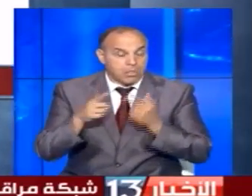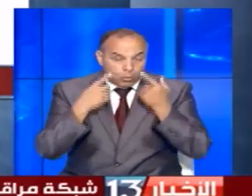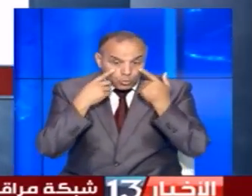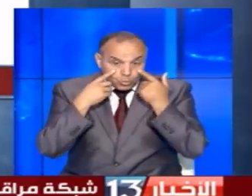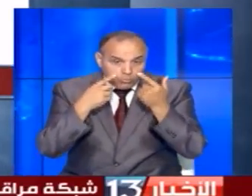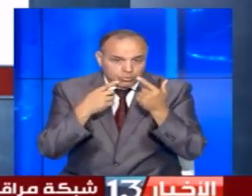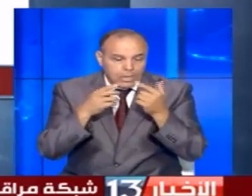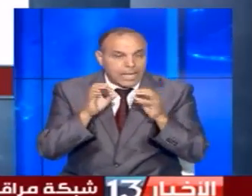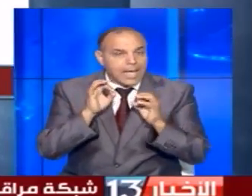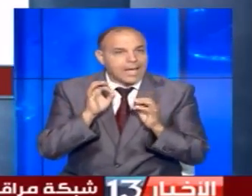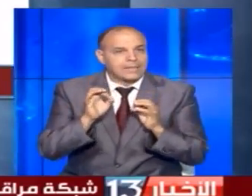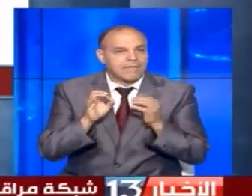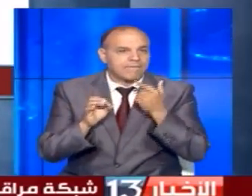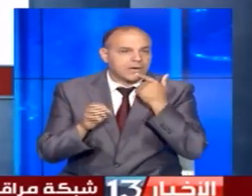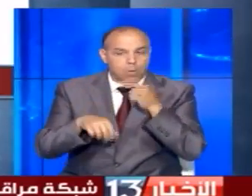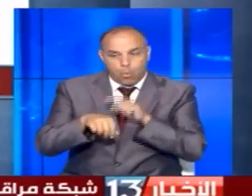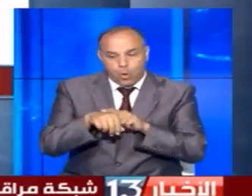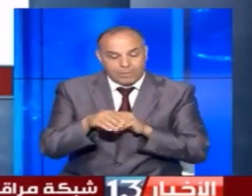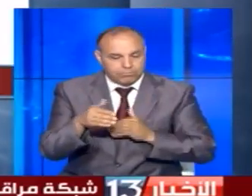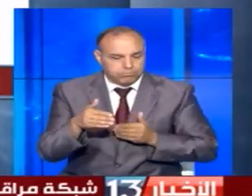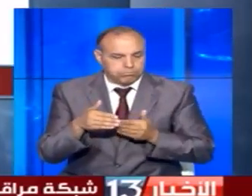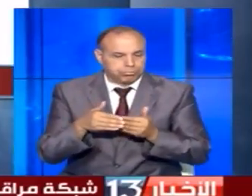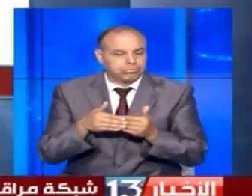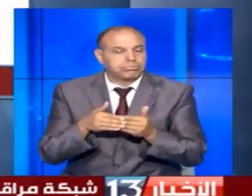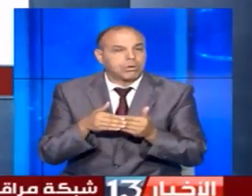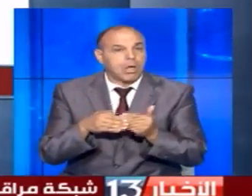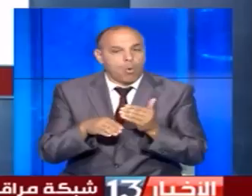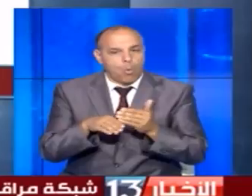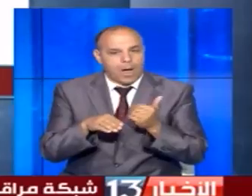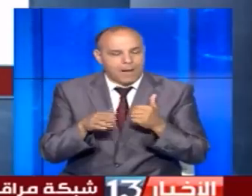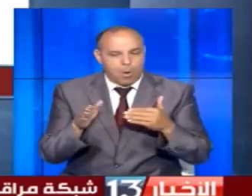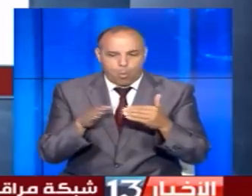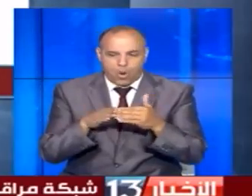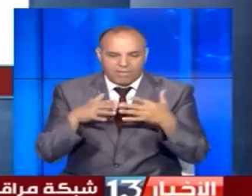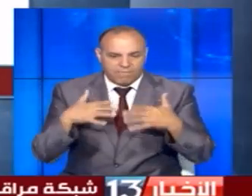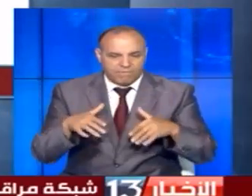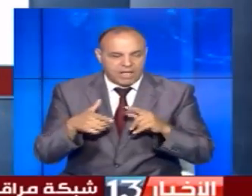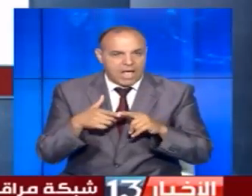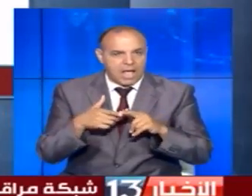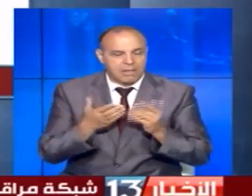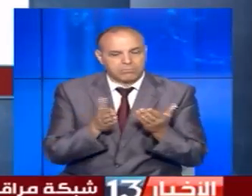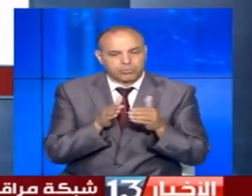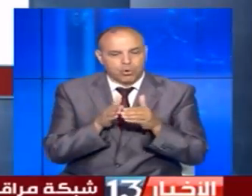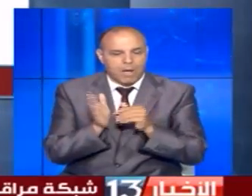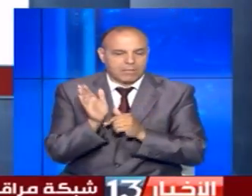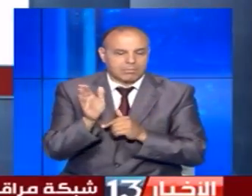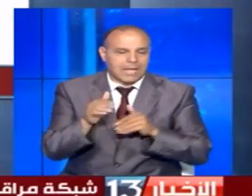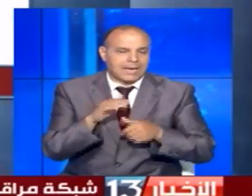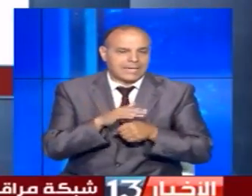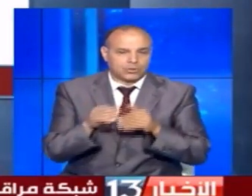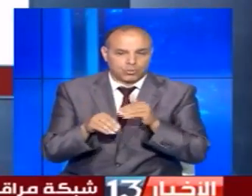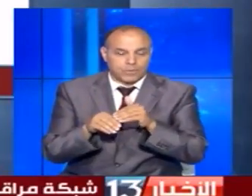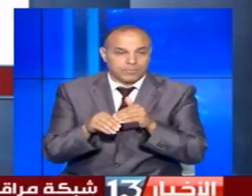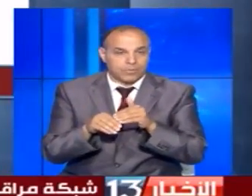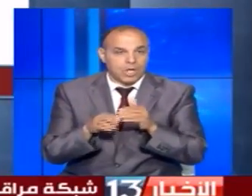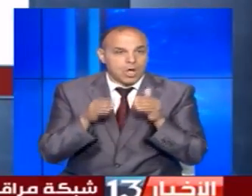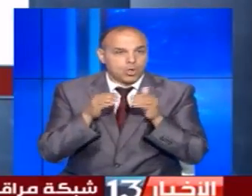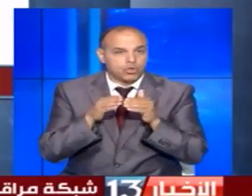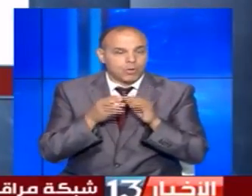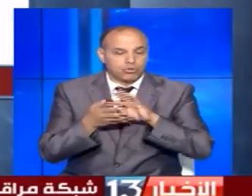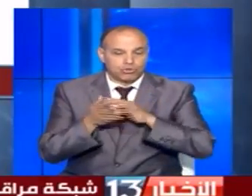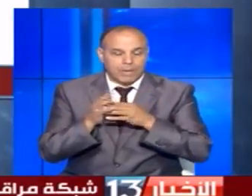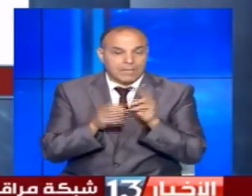عدمه، وذلك في أقرب الأجال وقبل انتهاء فترة تقديم الترشحات. وطلبت